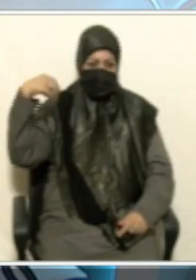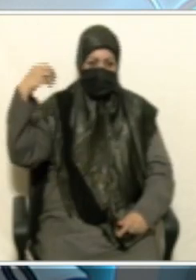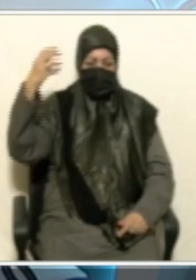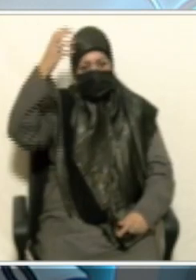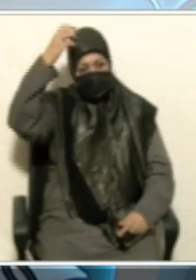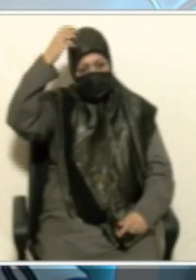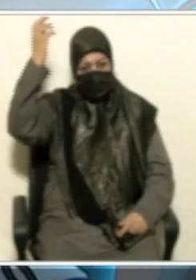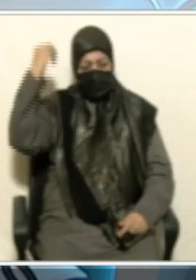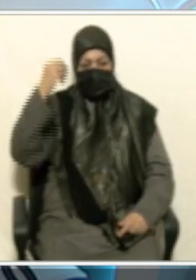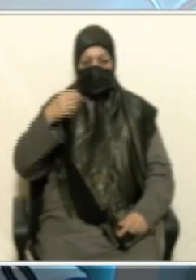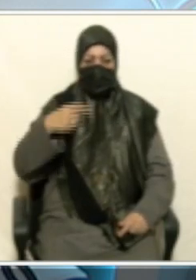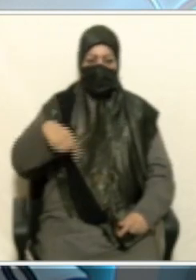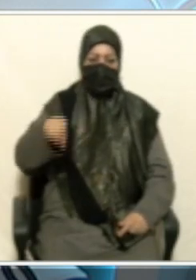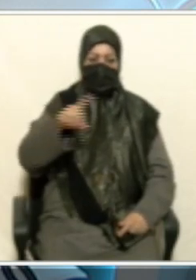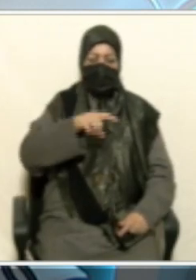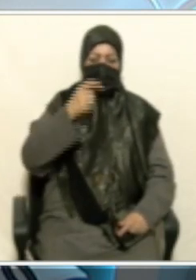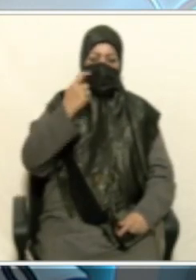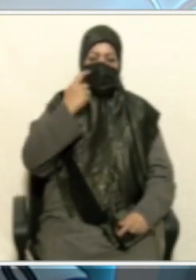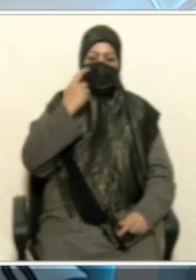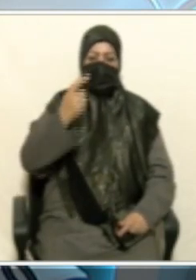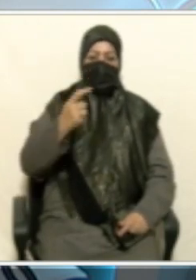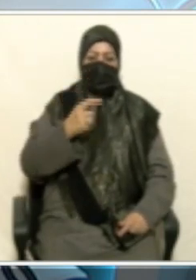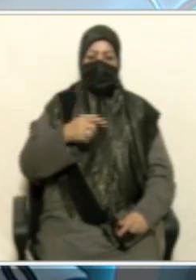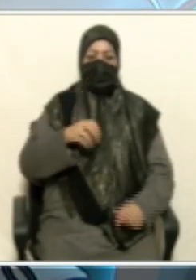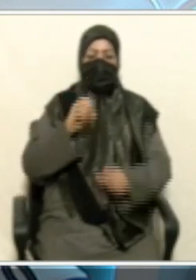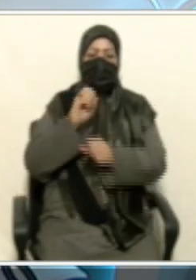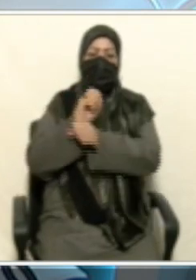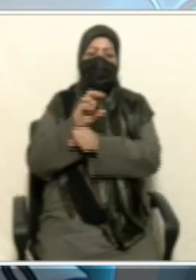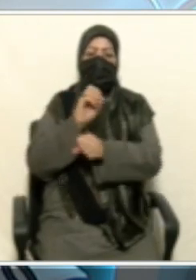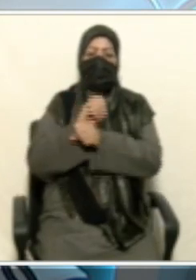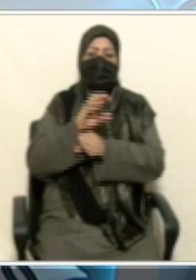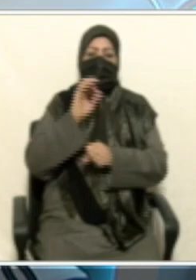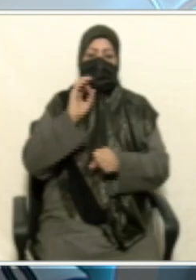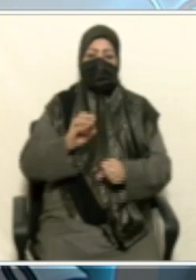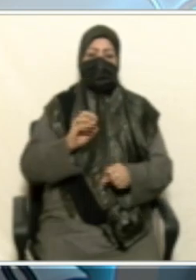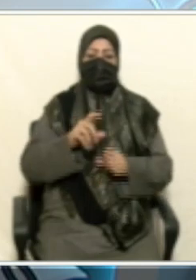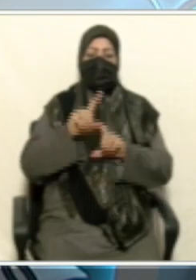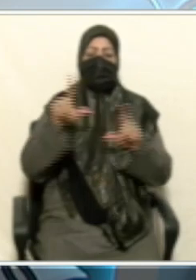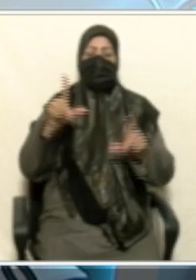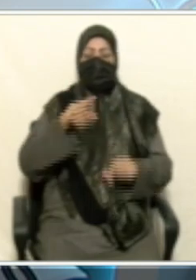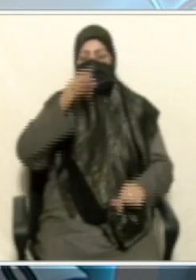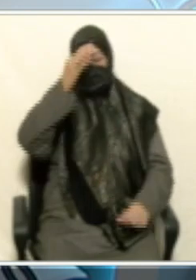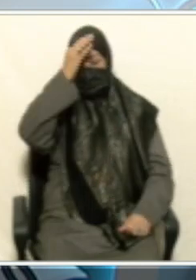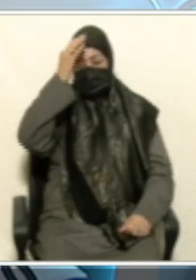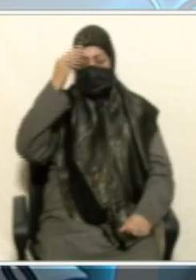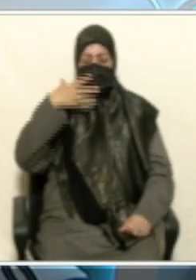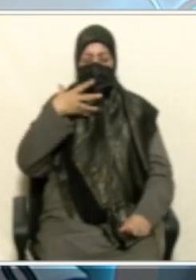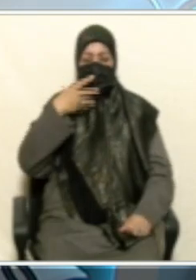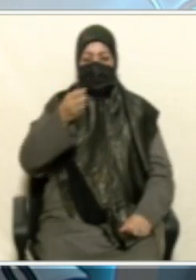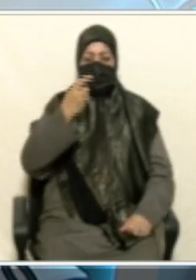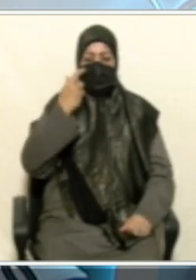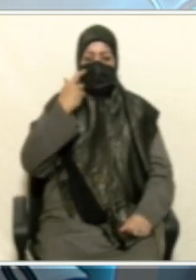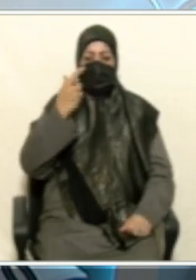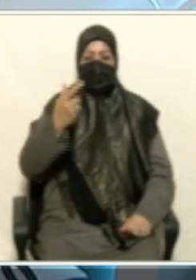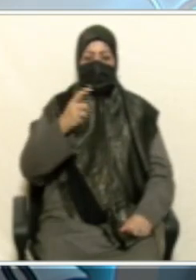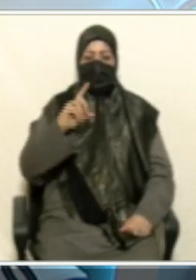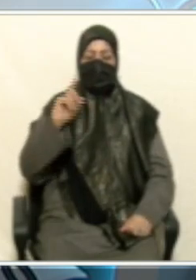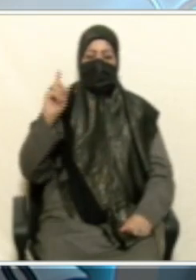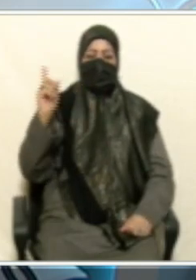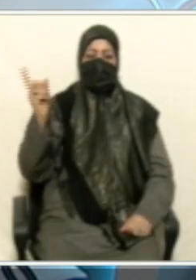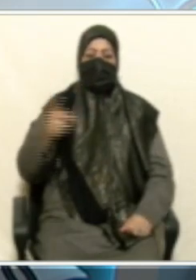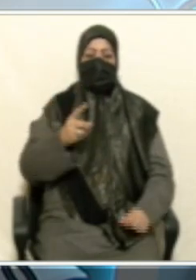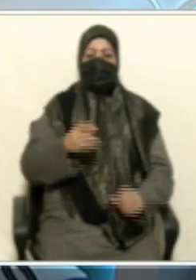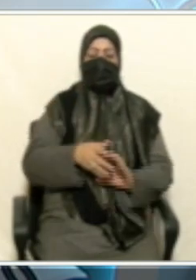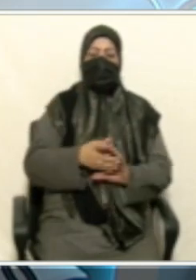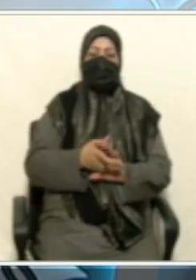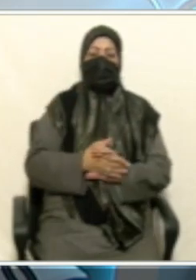يوعوهم شويه. ايه ان شاء الله باذن الله. ايه يحاولوا كيف يوعوهم شويه، والمواطنين راهم حتى هم مش يعني مش تخيب الكفاءه